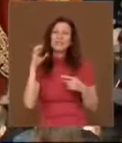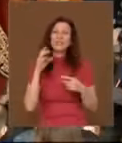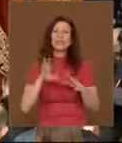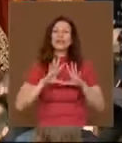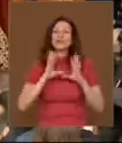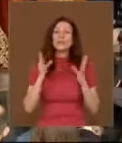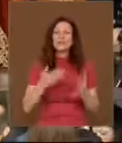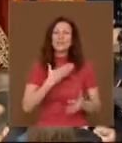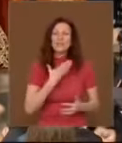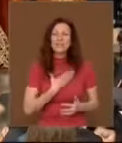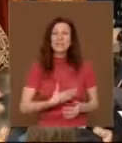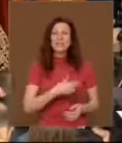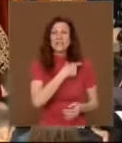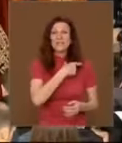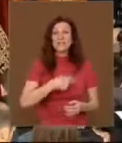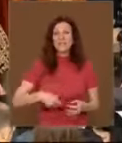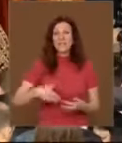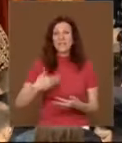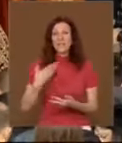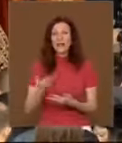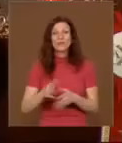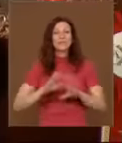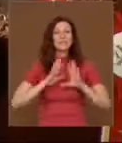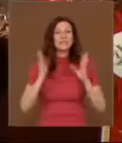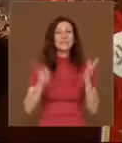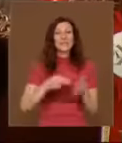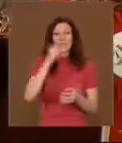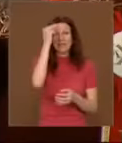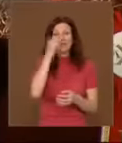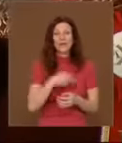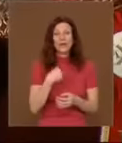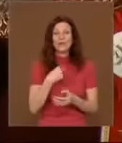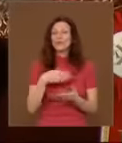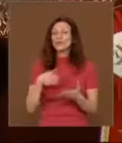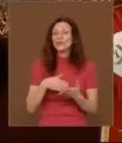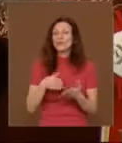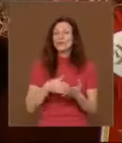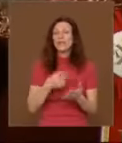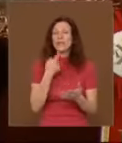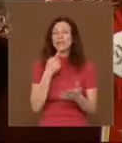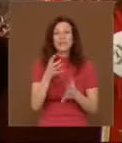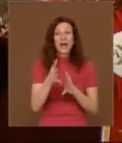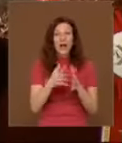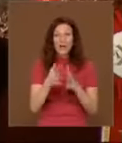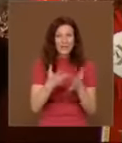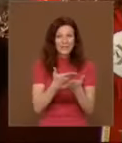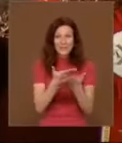за дяконството в Христа, за целия църковен клир и за всички люди, Господа се